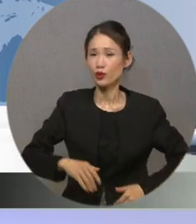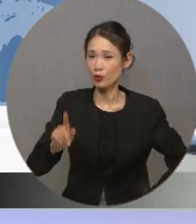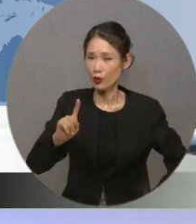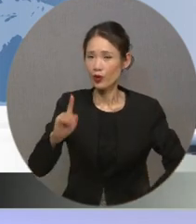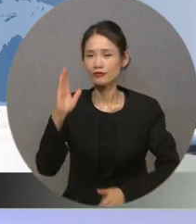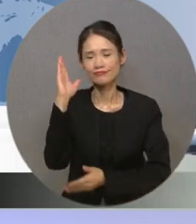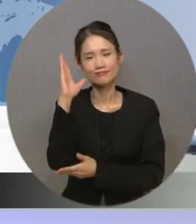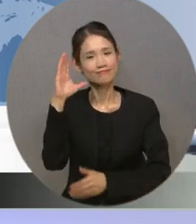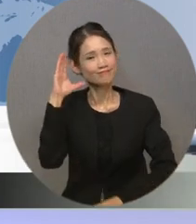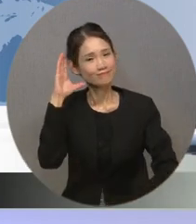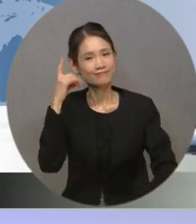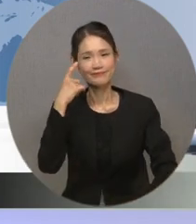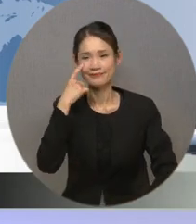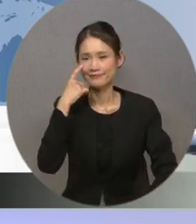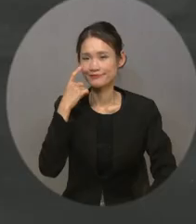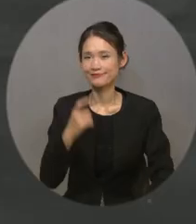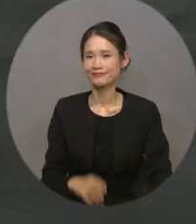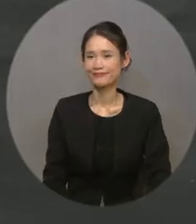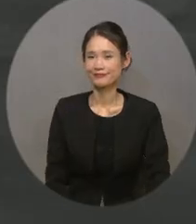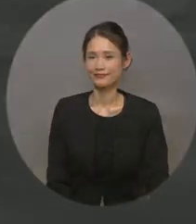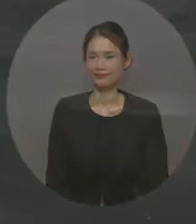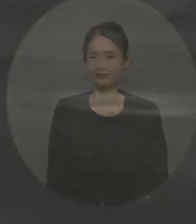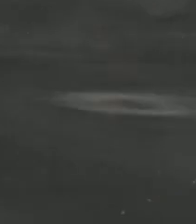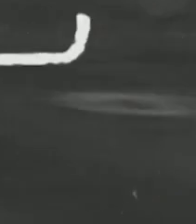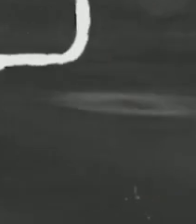이야기 들어보시죠.